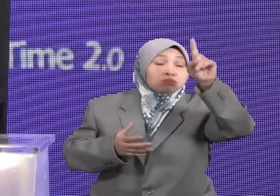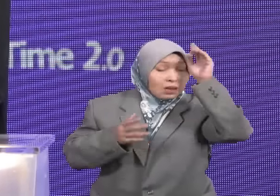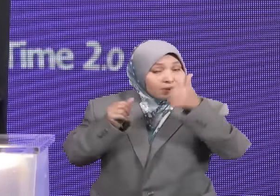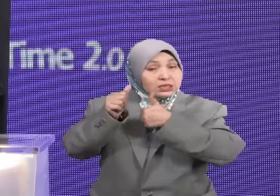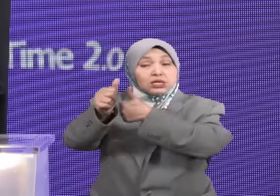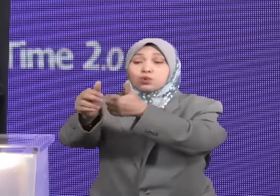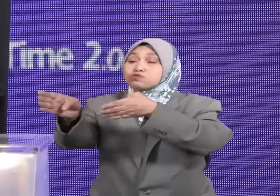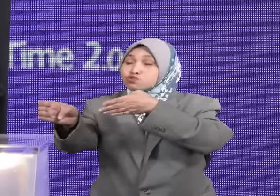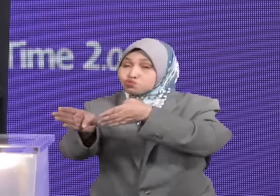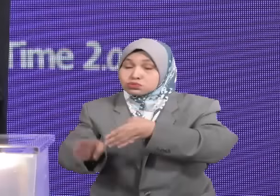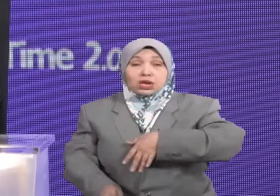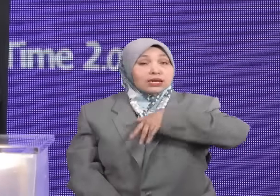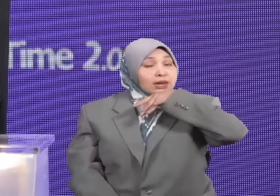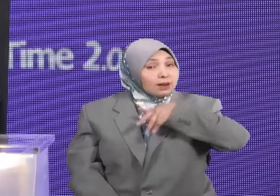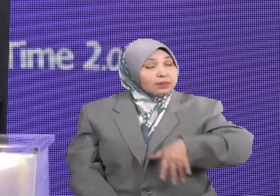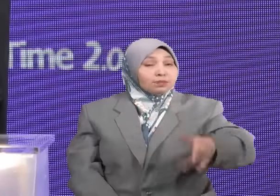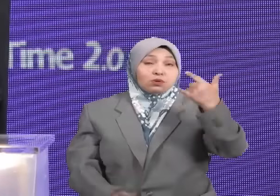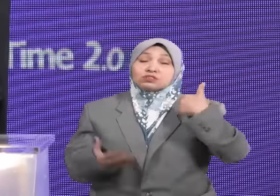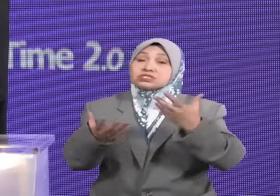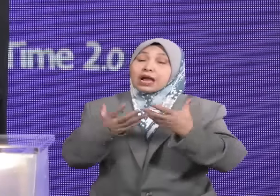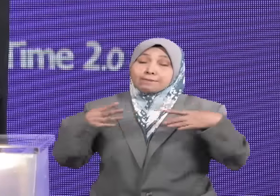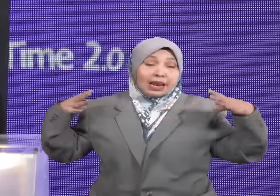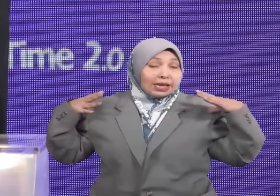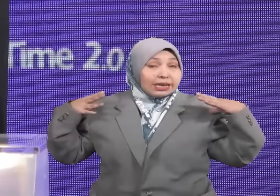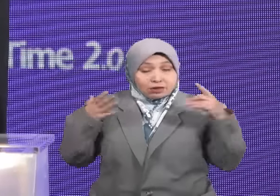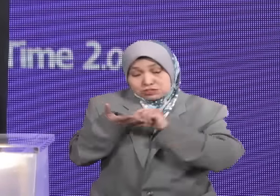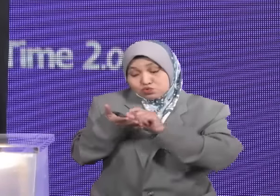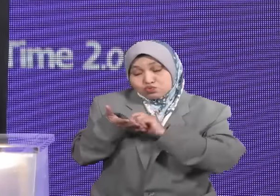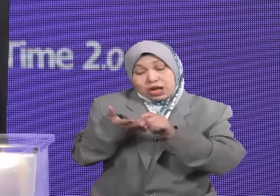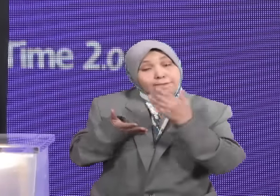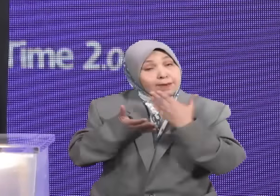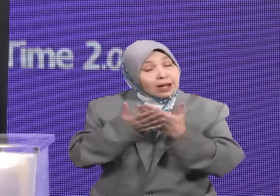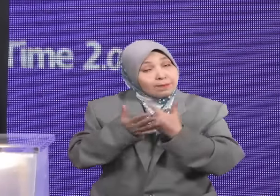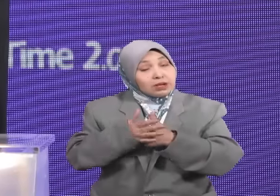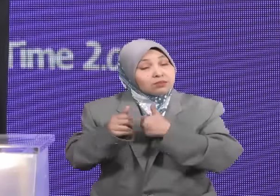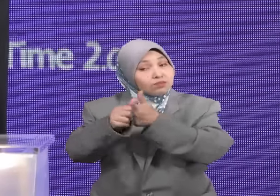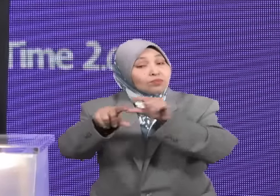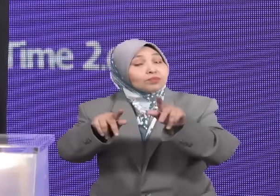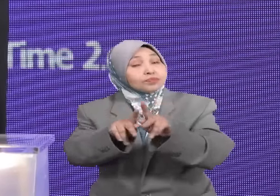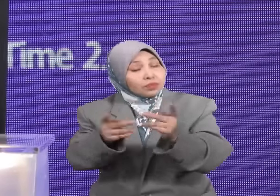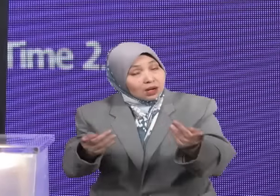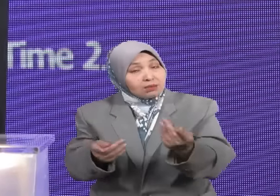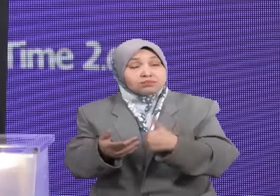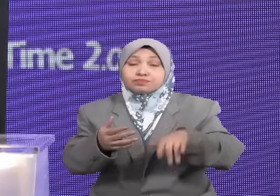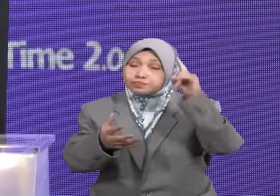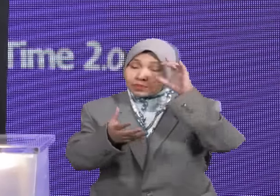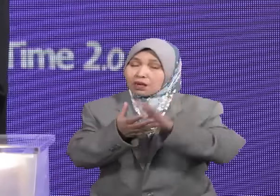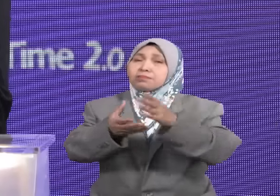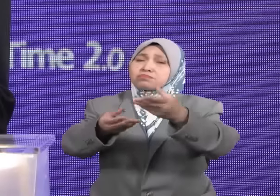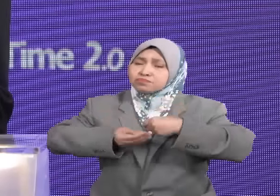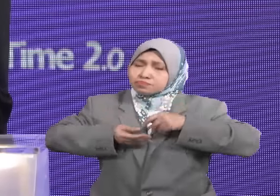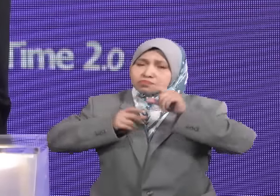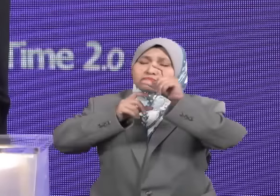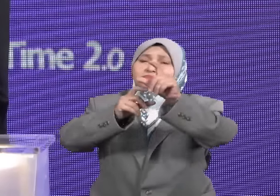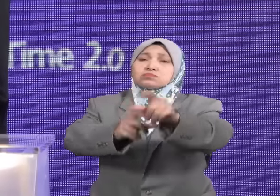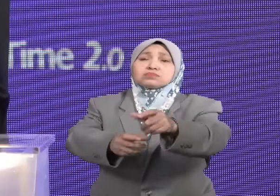sunnah Nabi, kerana nak malaikat mencatat yang baik-baik, mengikut pada kitab, percaya bahawa ianya akan diberi ganjaran babur rayyan